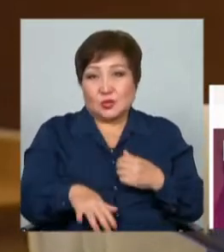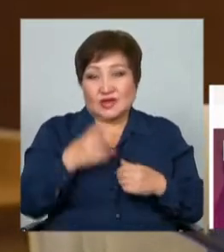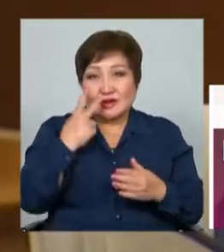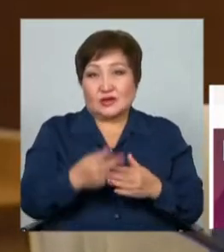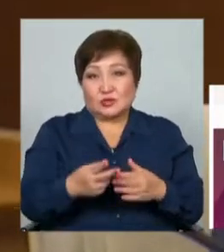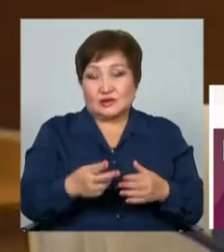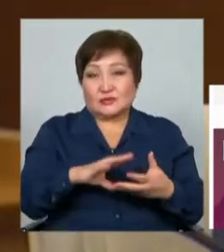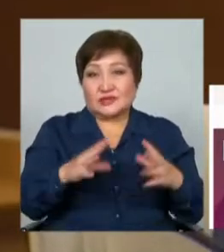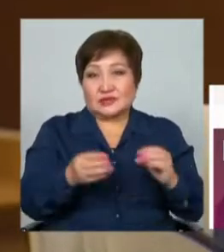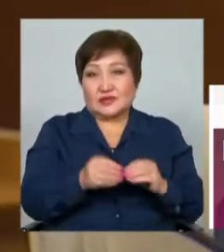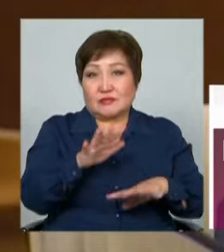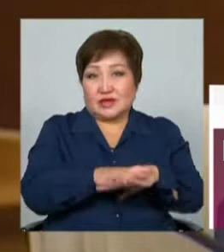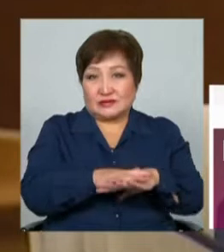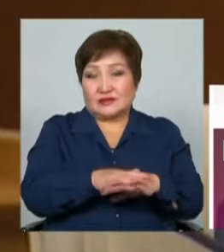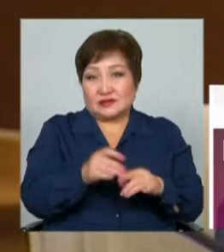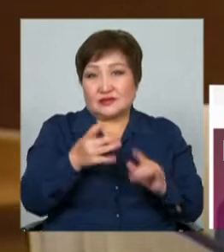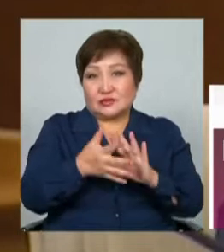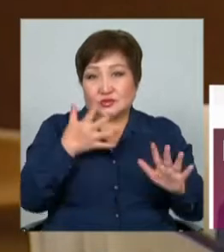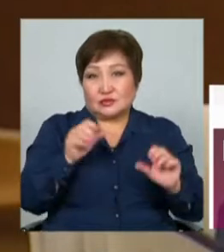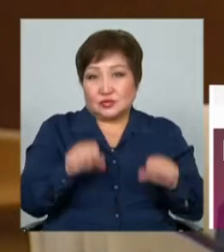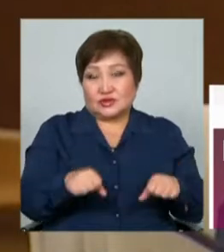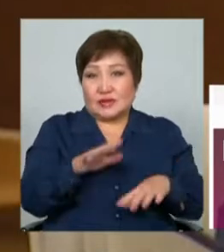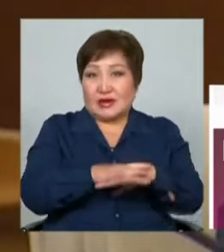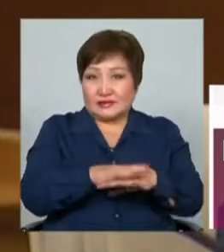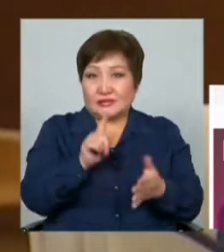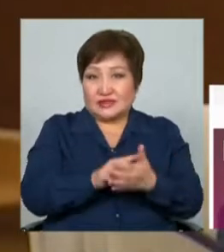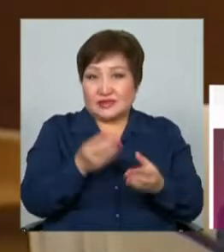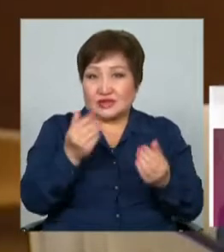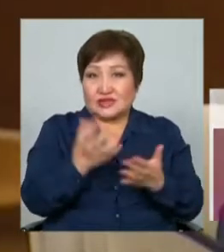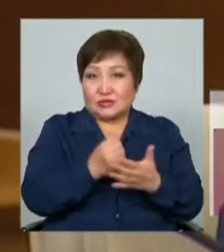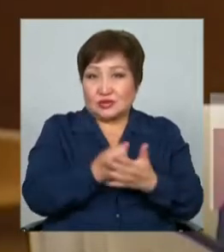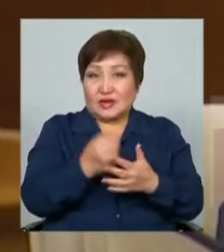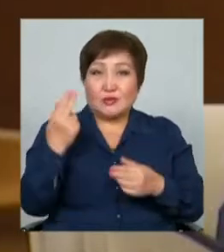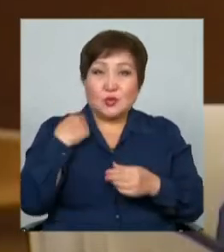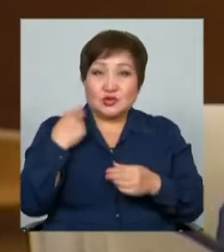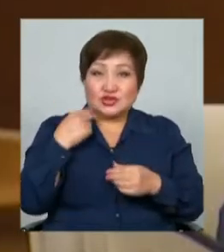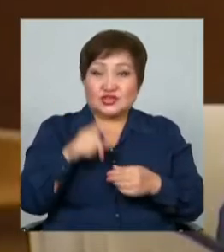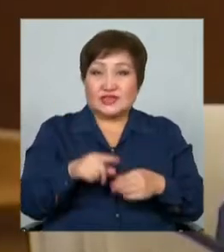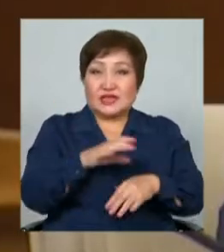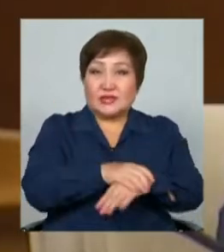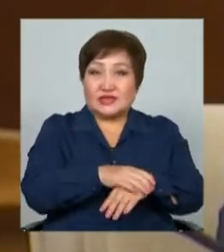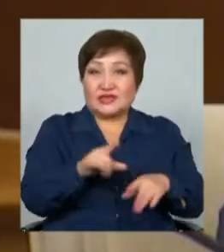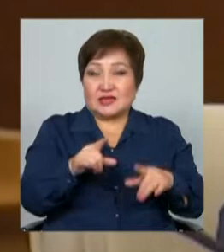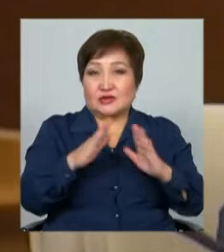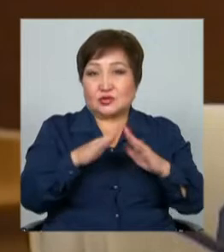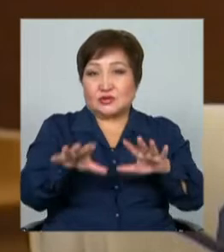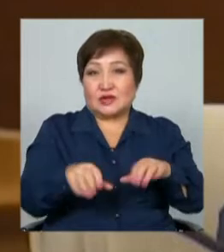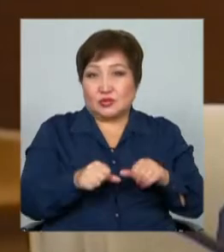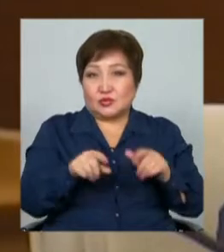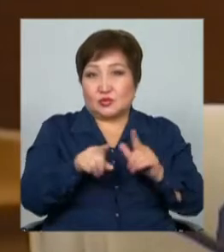түсінуге болады. Өйткені оның міндеті ақша табу. Бірақ борышкердің кепілдегі мүлкін тәркілеу кезінде бағалау құнынан